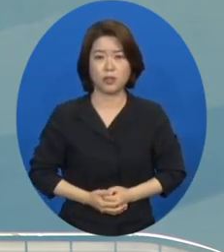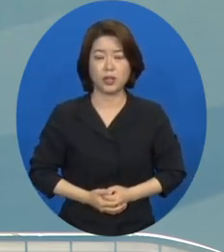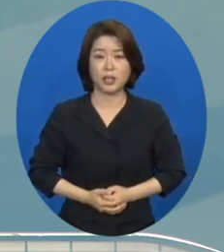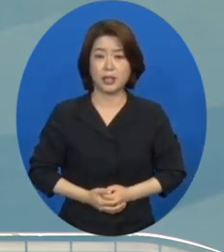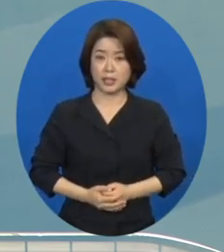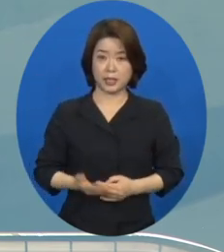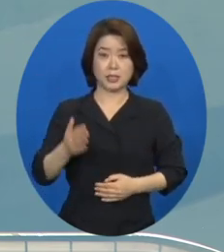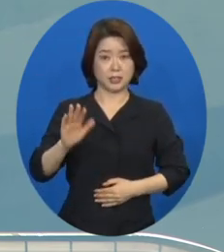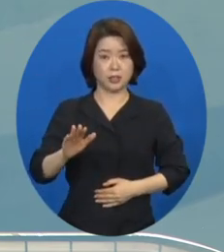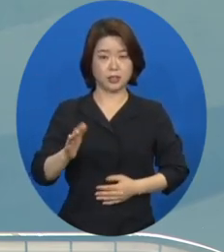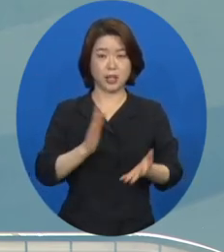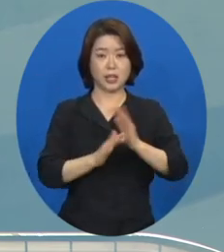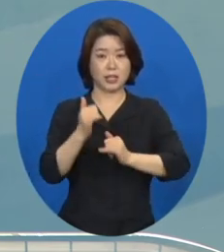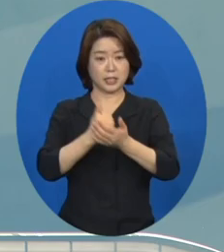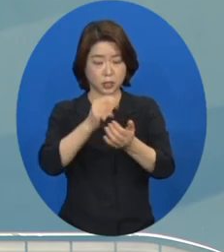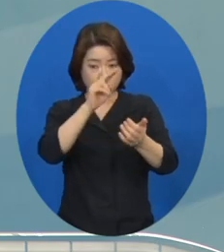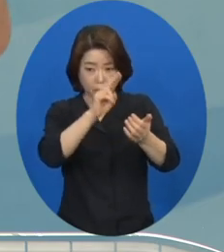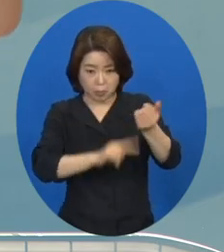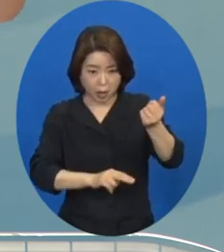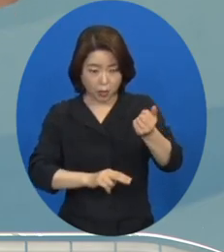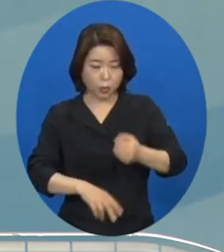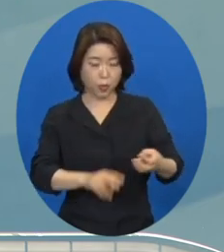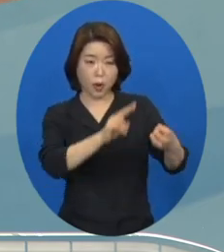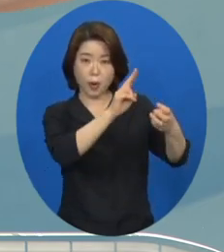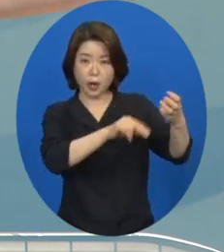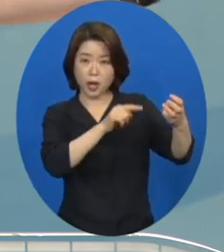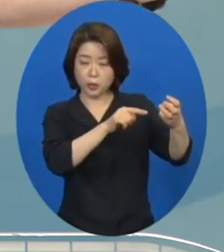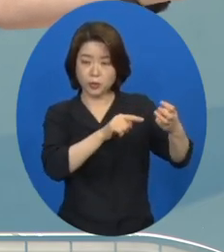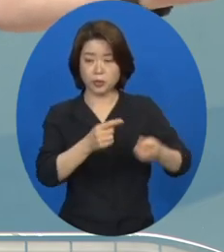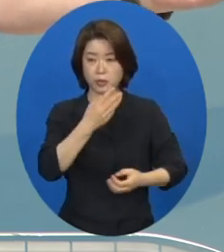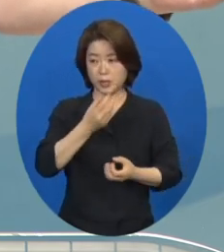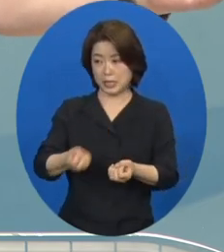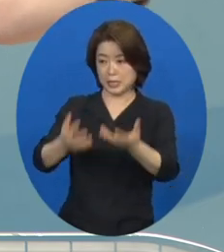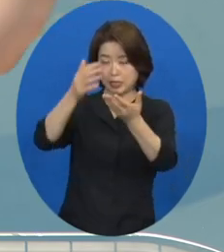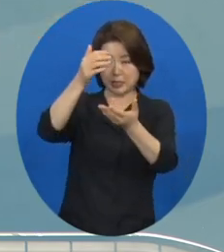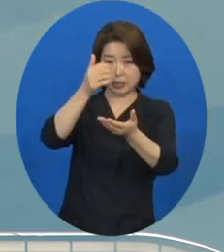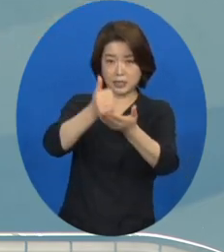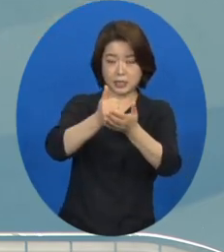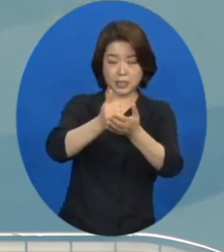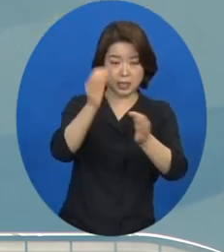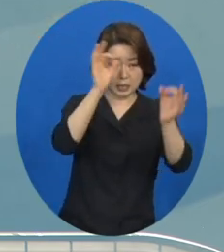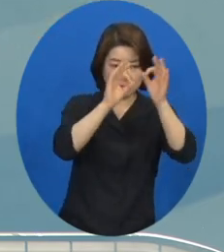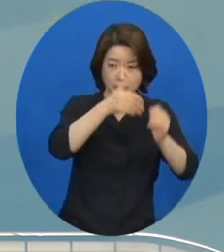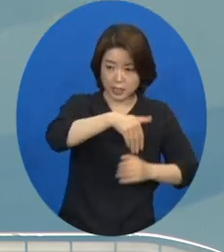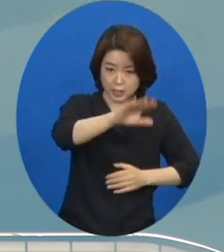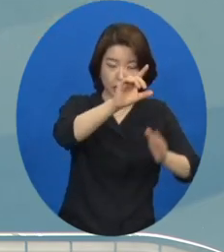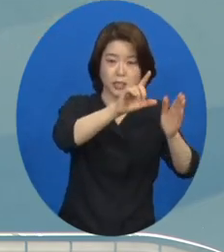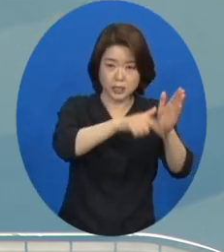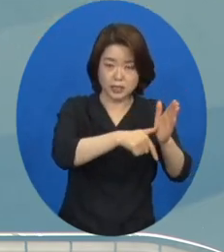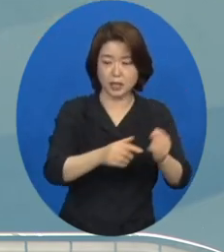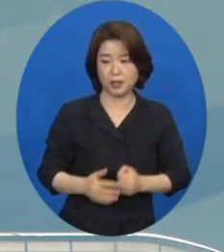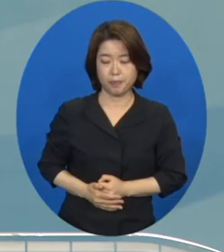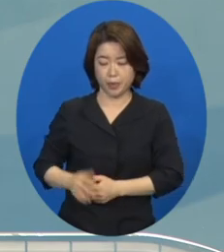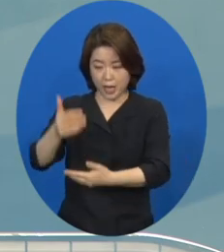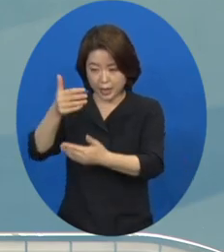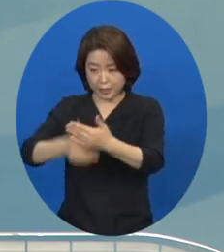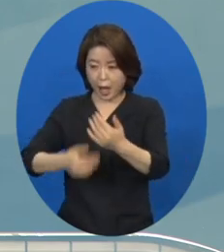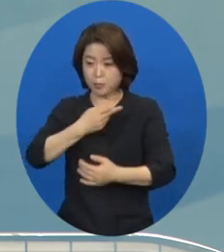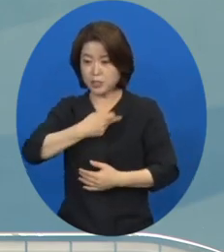자, 그런데 예수를 팔려고 가룟유다가 이제 제사장을 찾아가는 바로 그 시간에 이제 남은